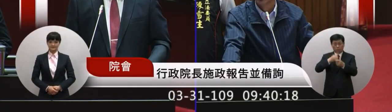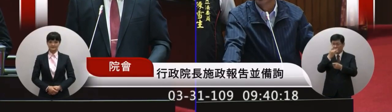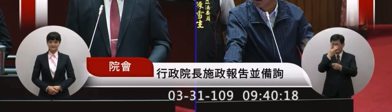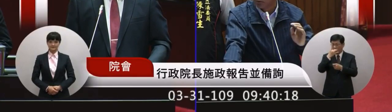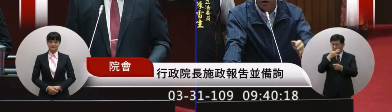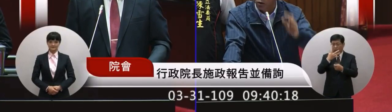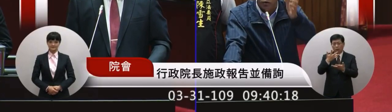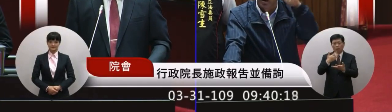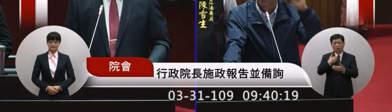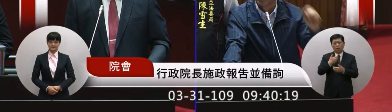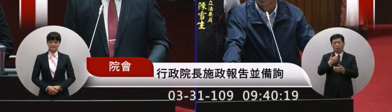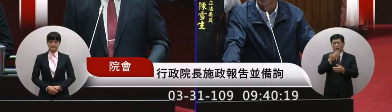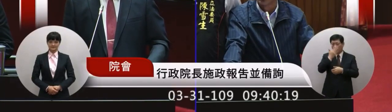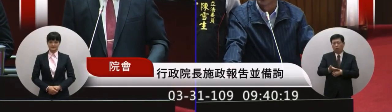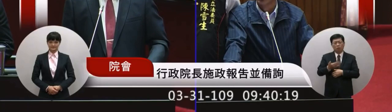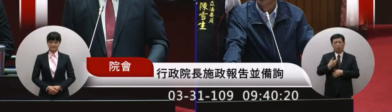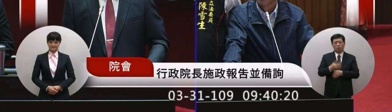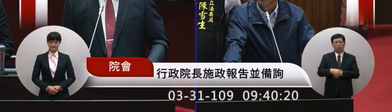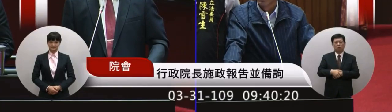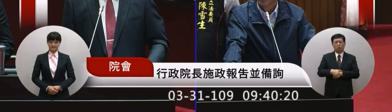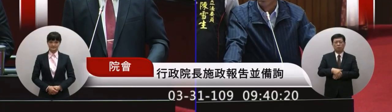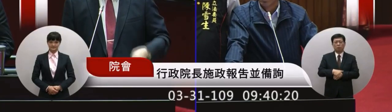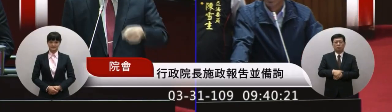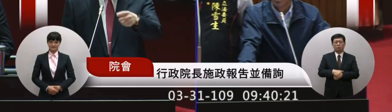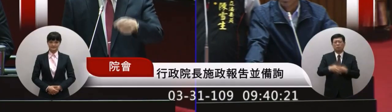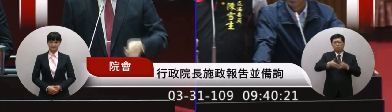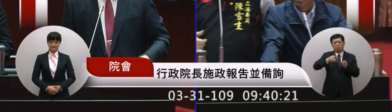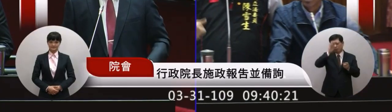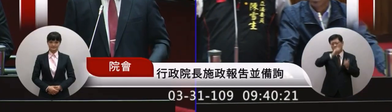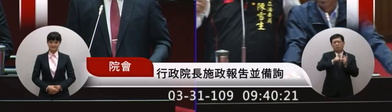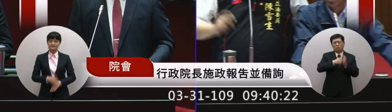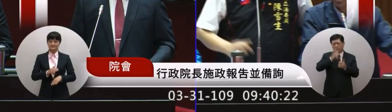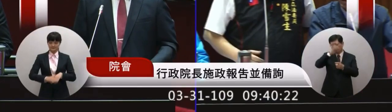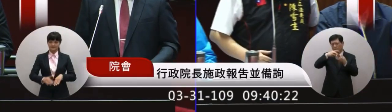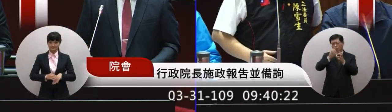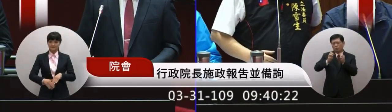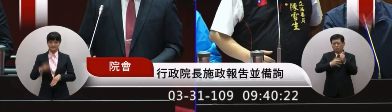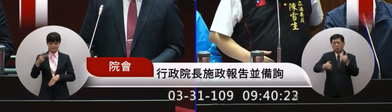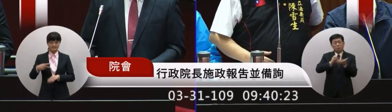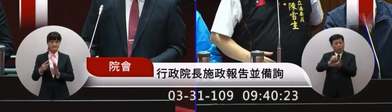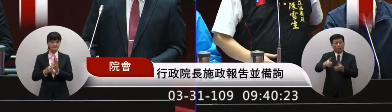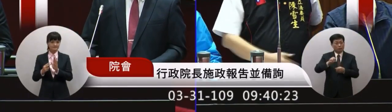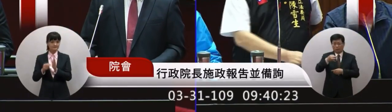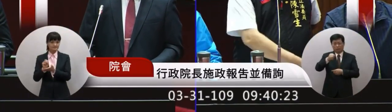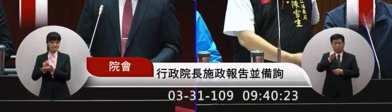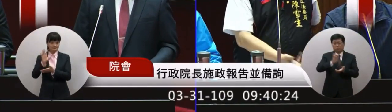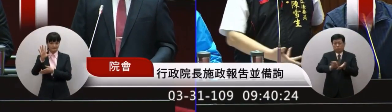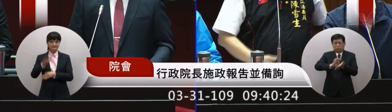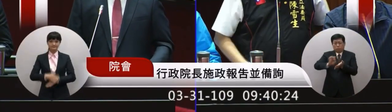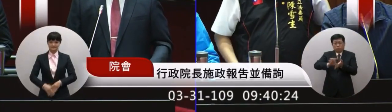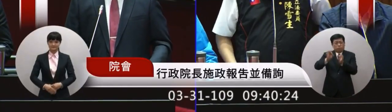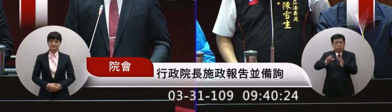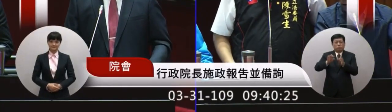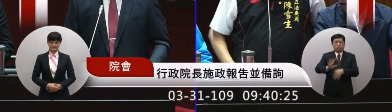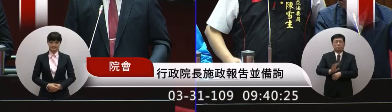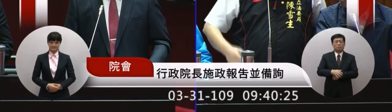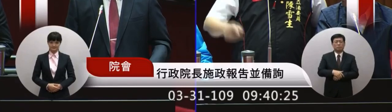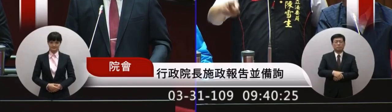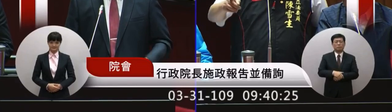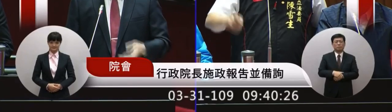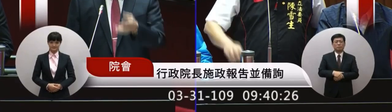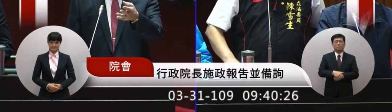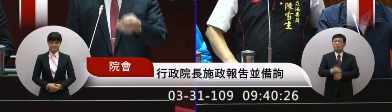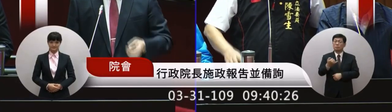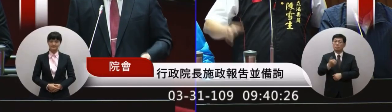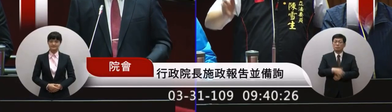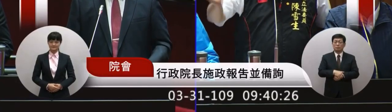时候，这个补贴我觉得必须要。 部长，你再找时间跟杨委员报告好不好？因为只剩下 这钱未当一直听了啊。 我来